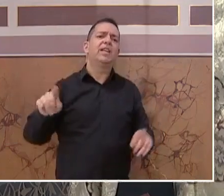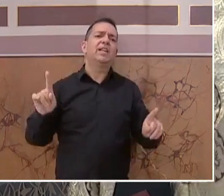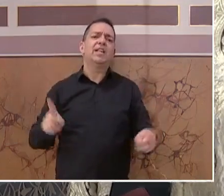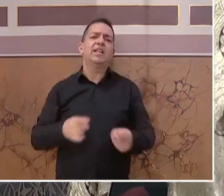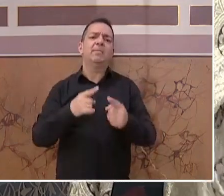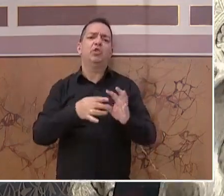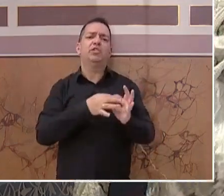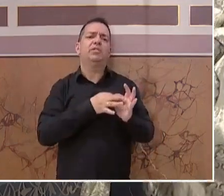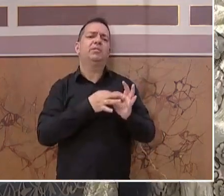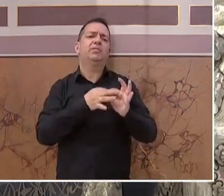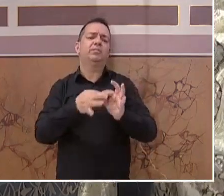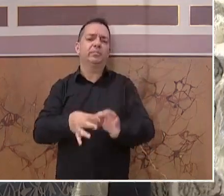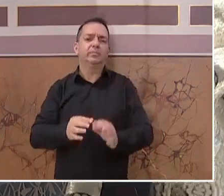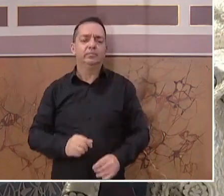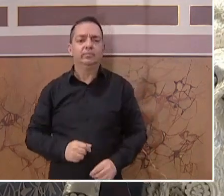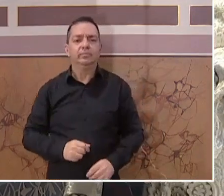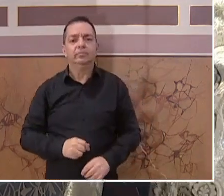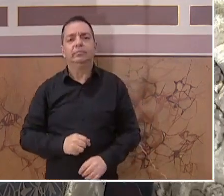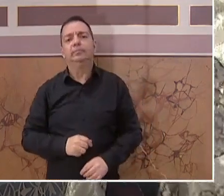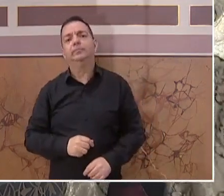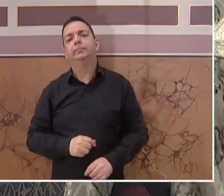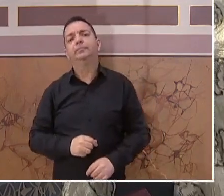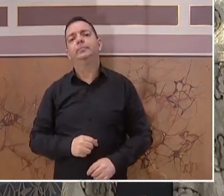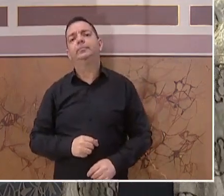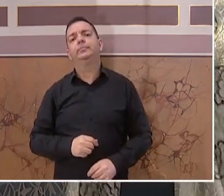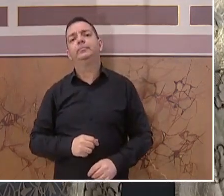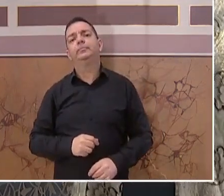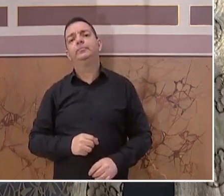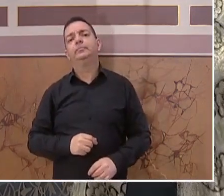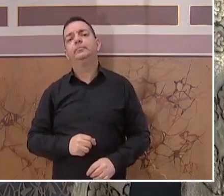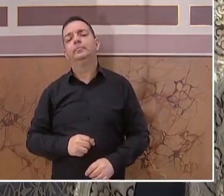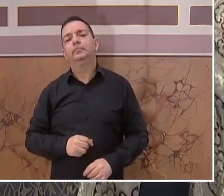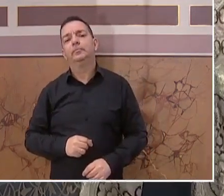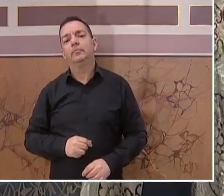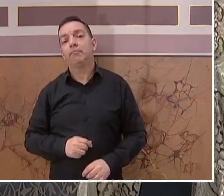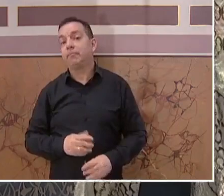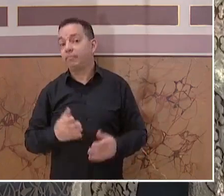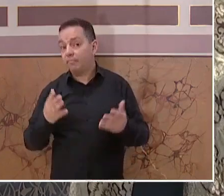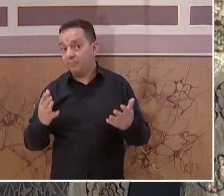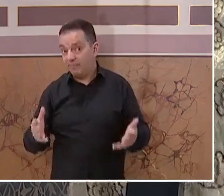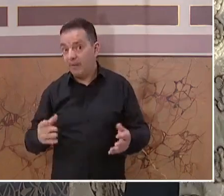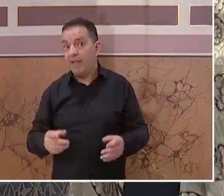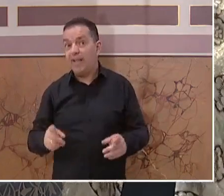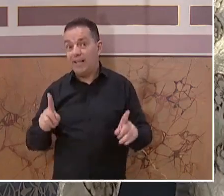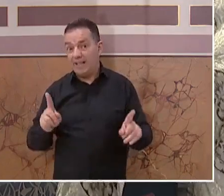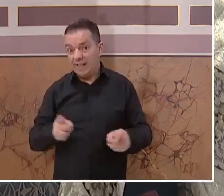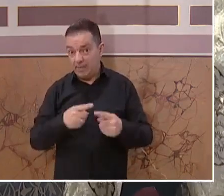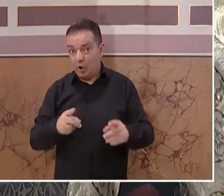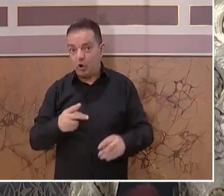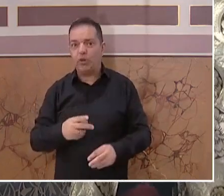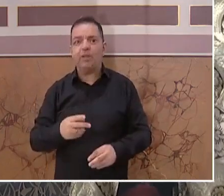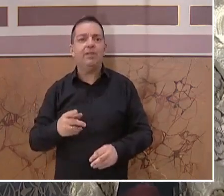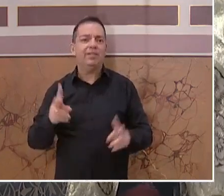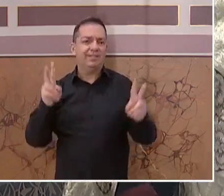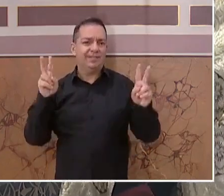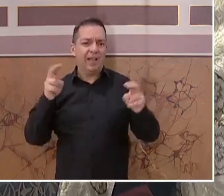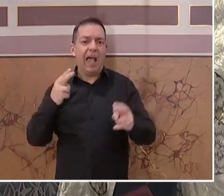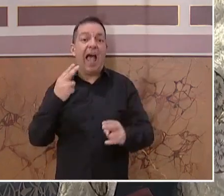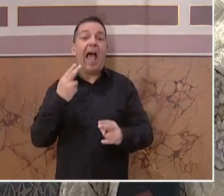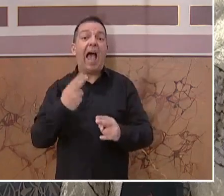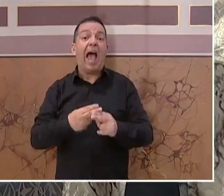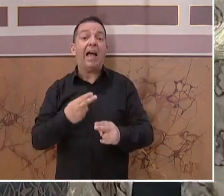ύμνος. Ως εκ τούτου, θα λέγαμε ότι ο ύμνος «Άξιον